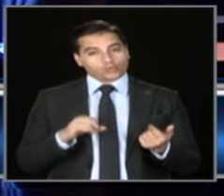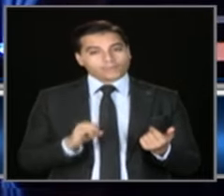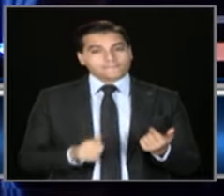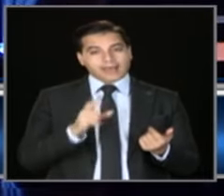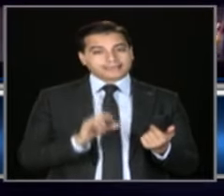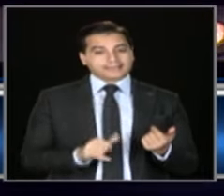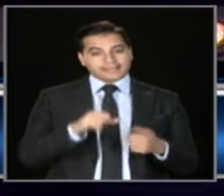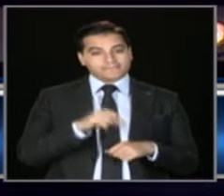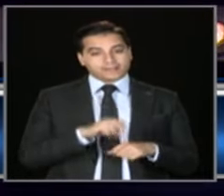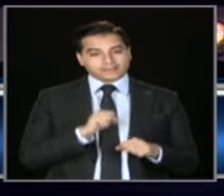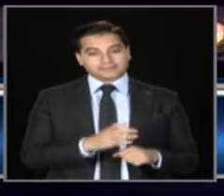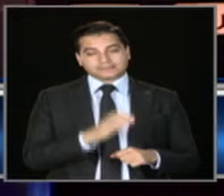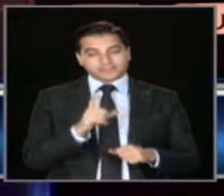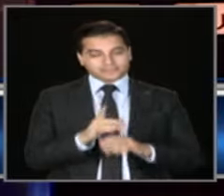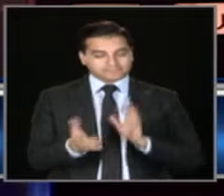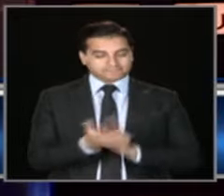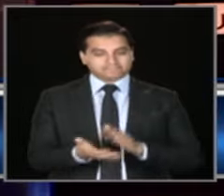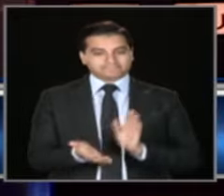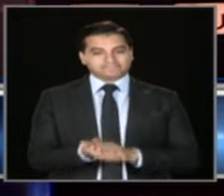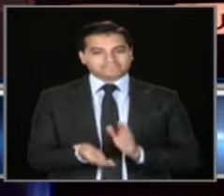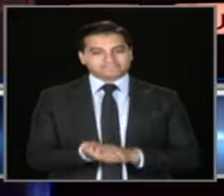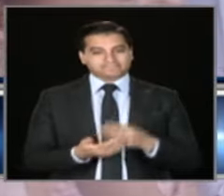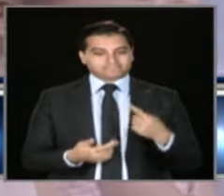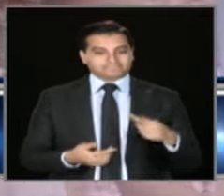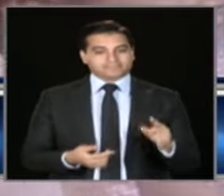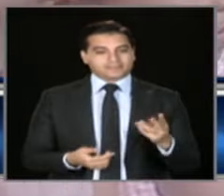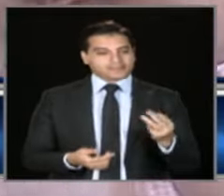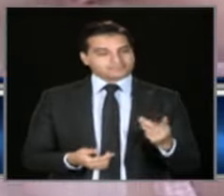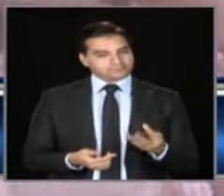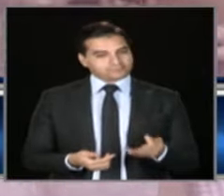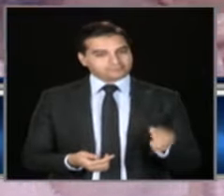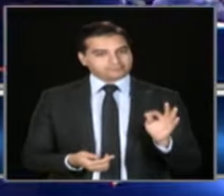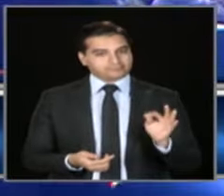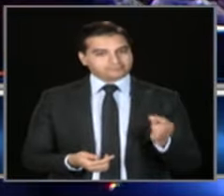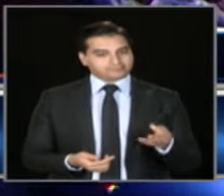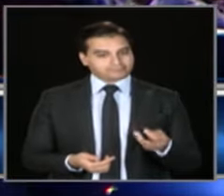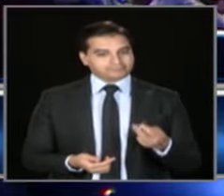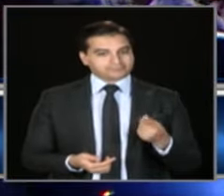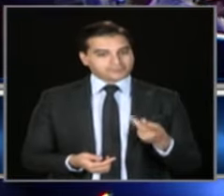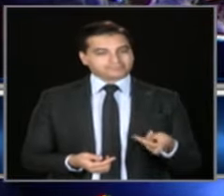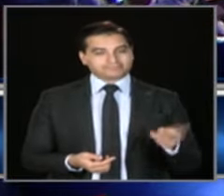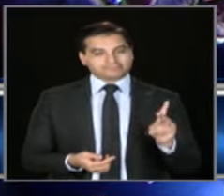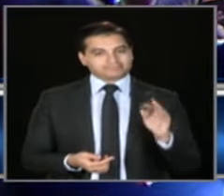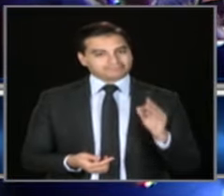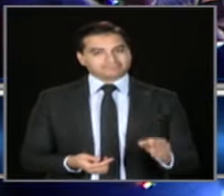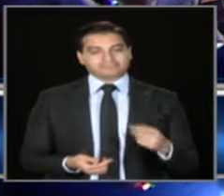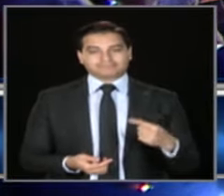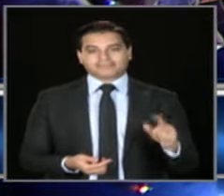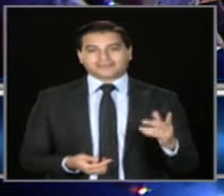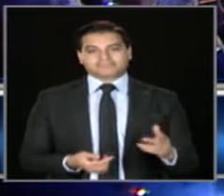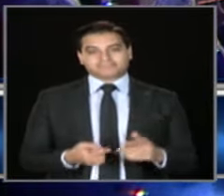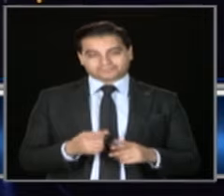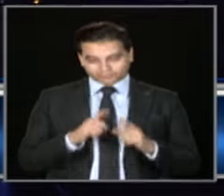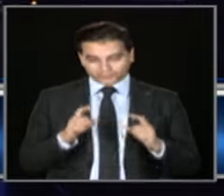رومانيا إجابة صحيحة. يا ولد سؤال ما كانش سهل.